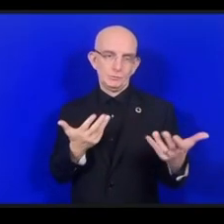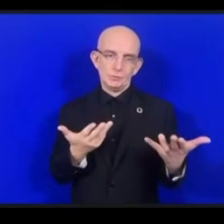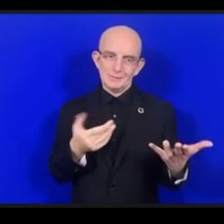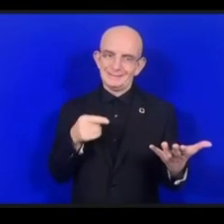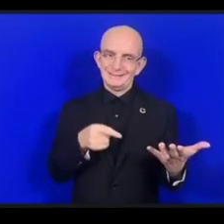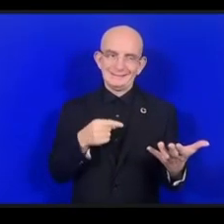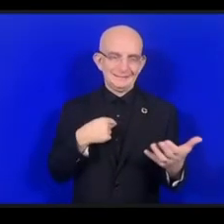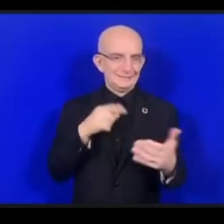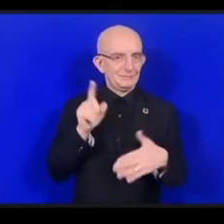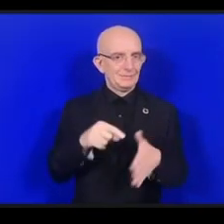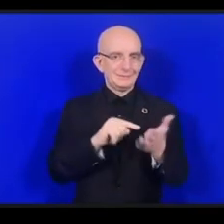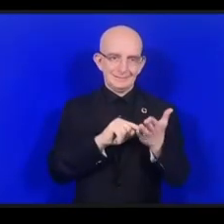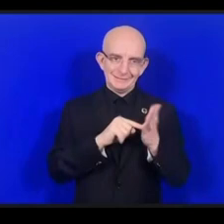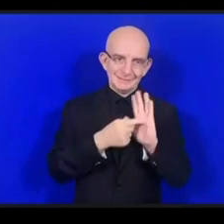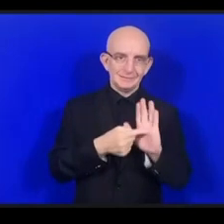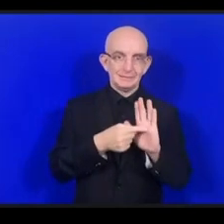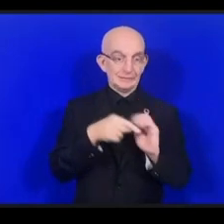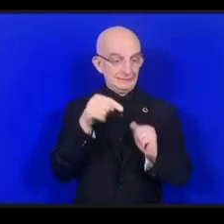年轻人